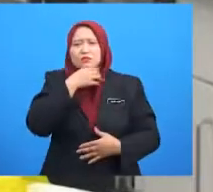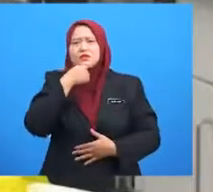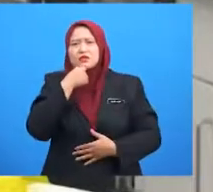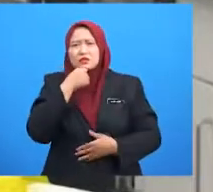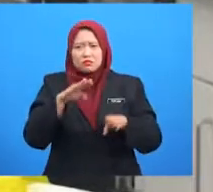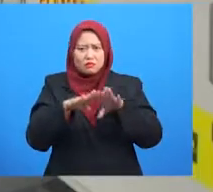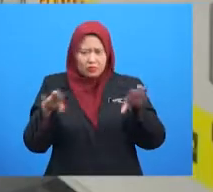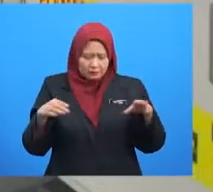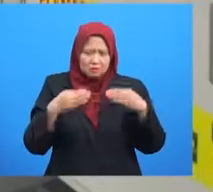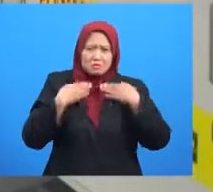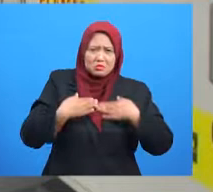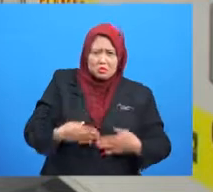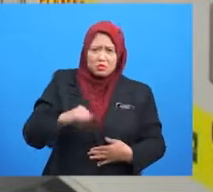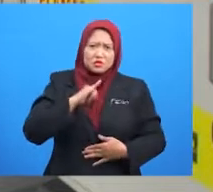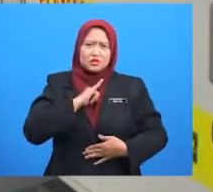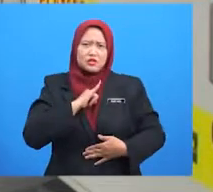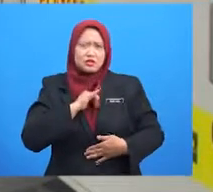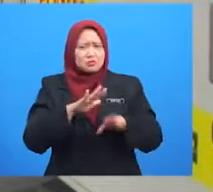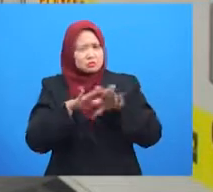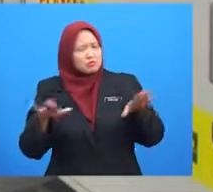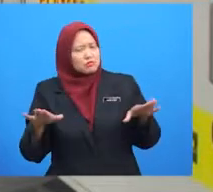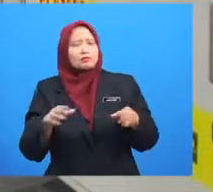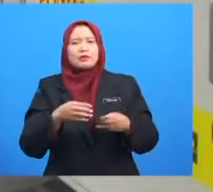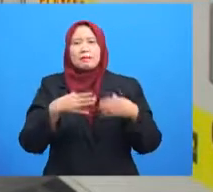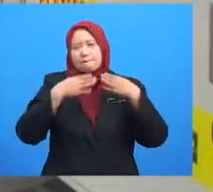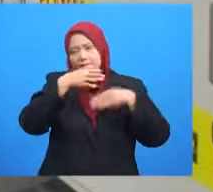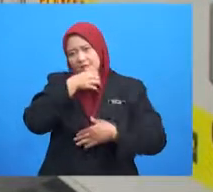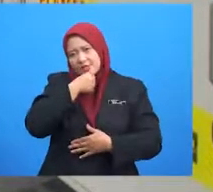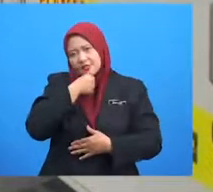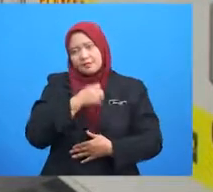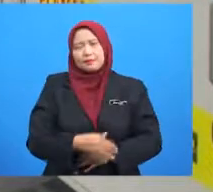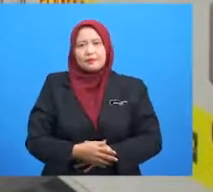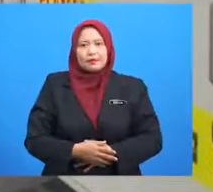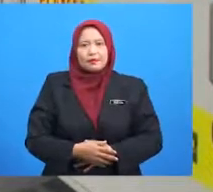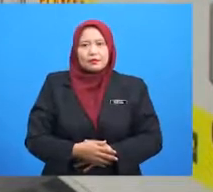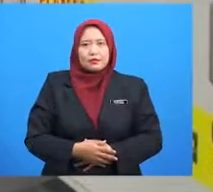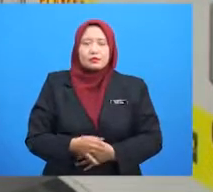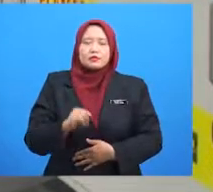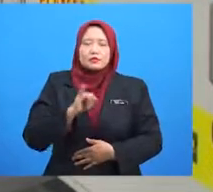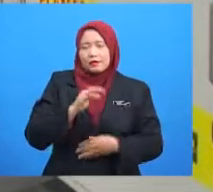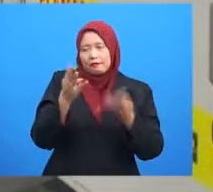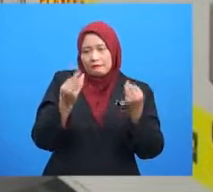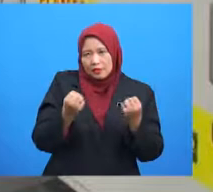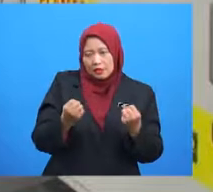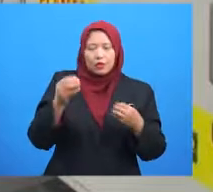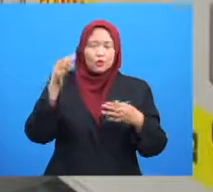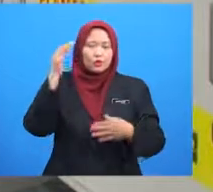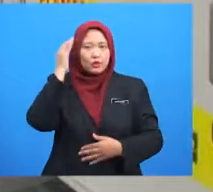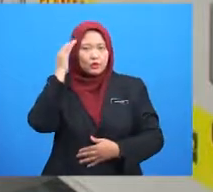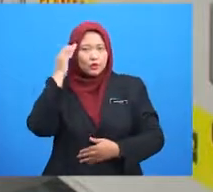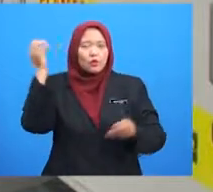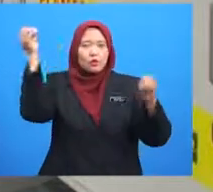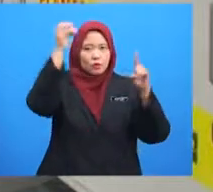tak basah? Ha, sebelum cikgu terangkan, cikgu nak murid-murid tahu objektif pembelajaran